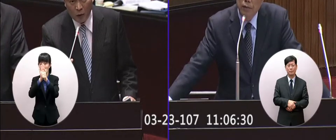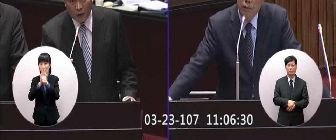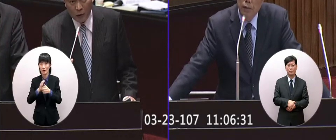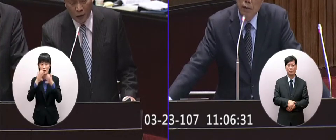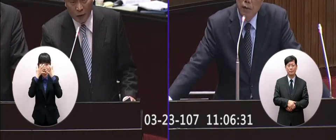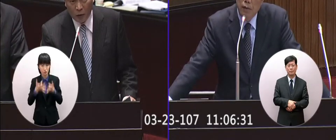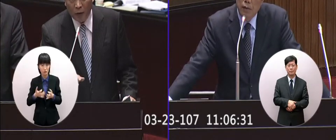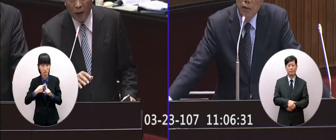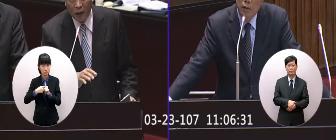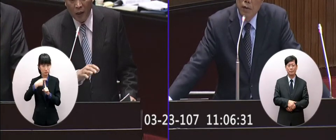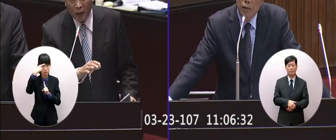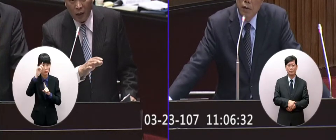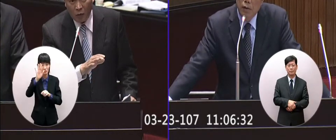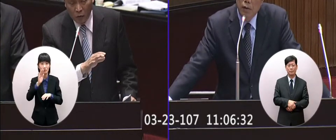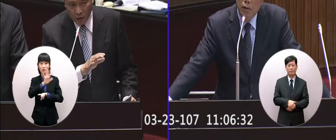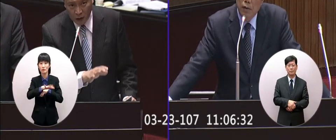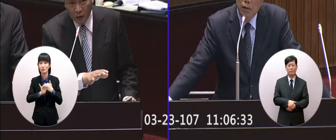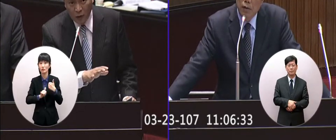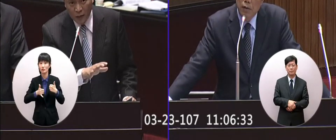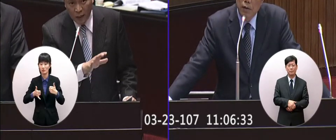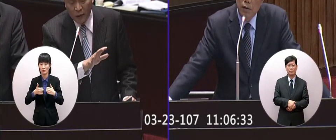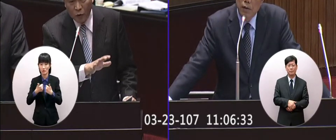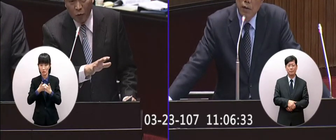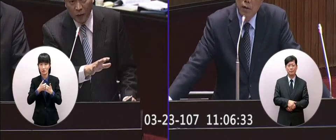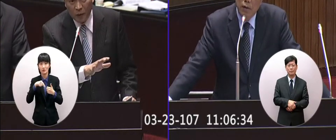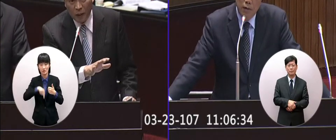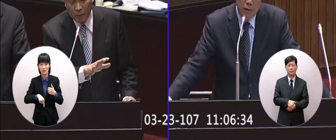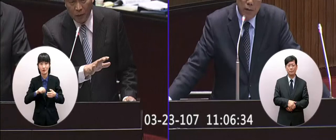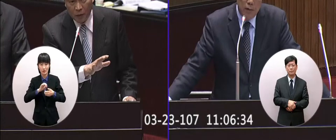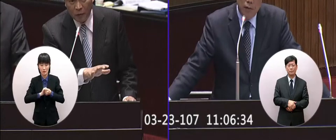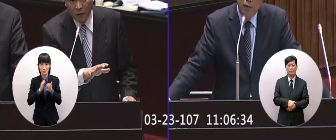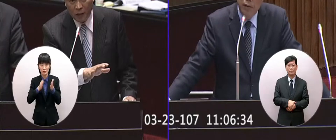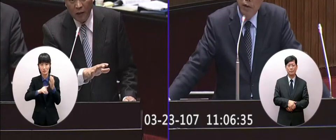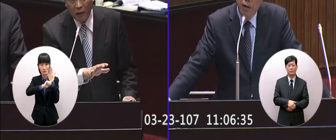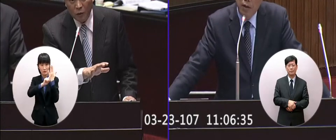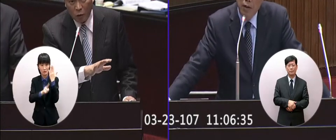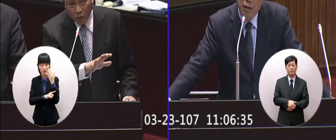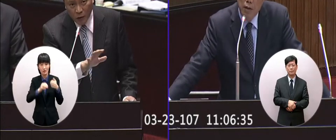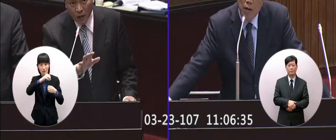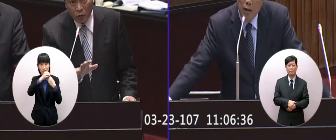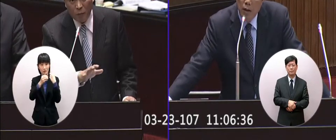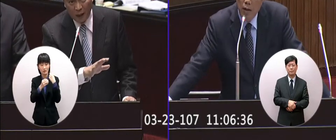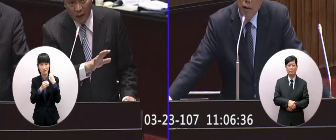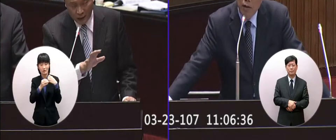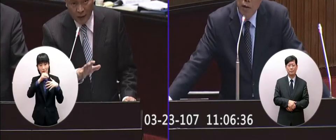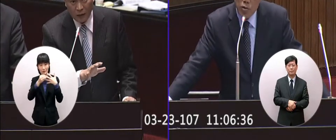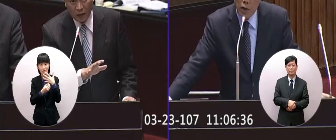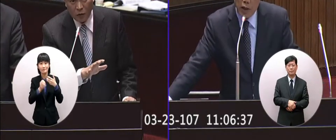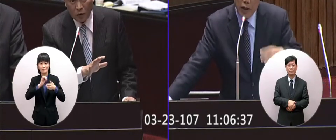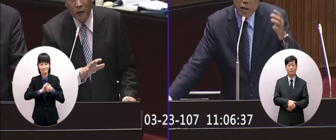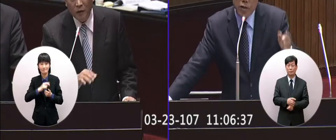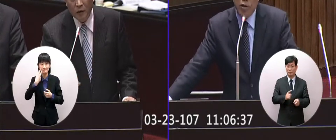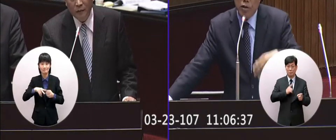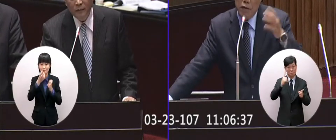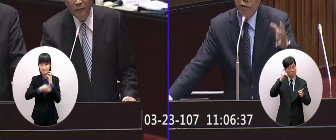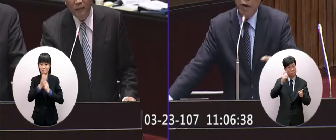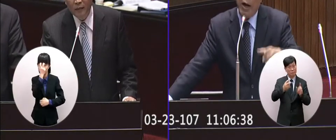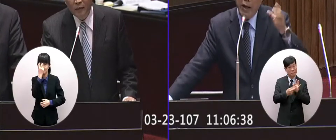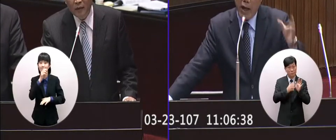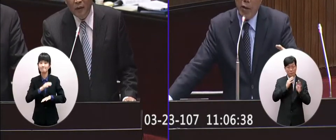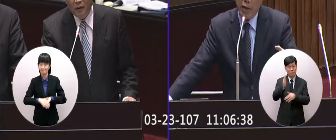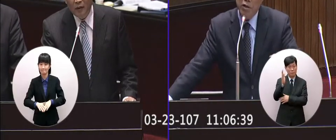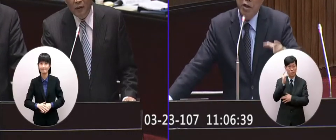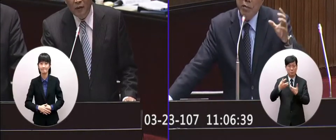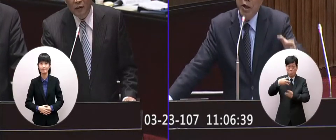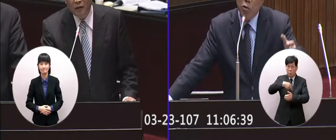度的一个关心，我想农委会我们一定会在制度面这个部分呢、重新去把它理清。 所以你的意思是说，政府